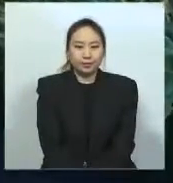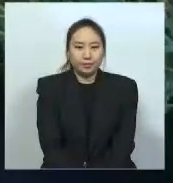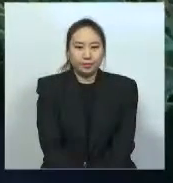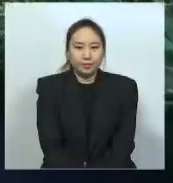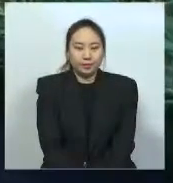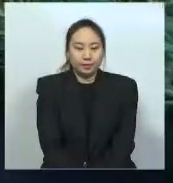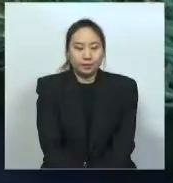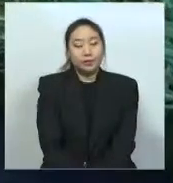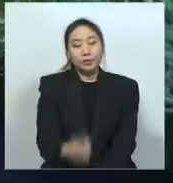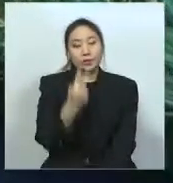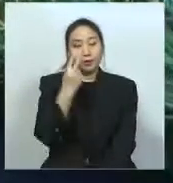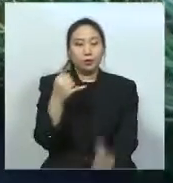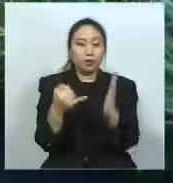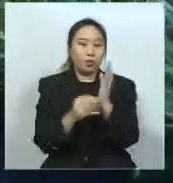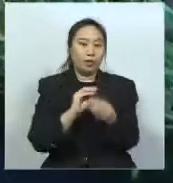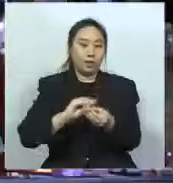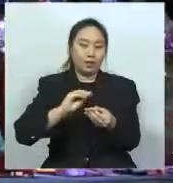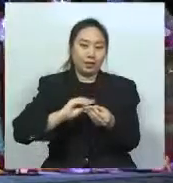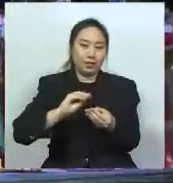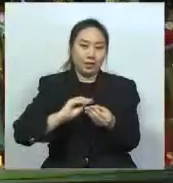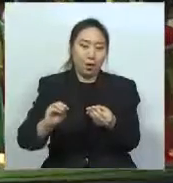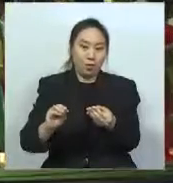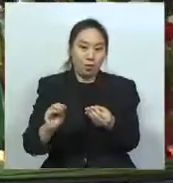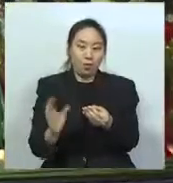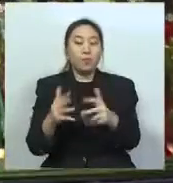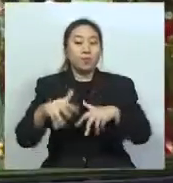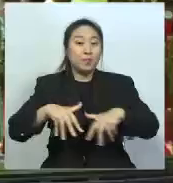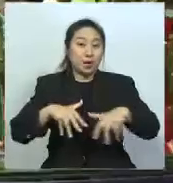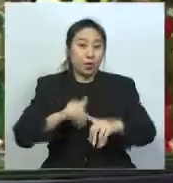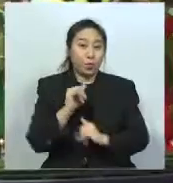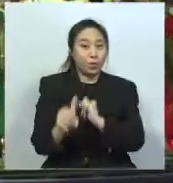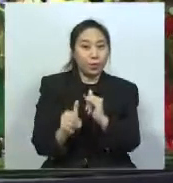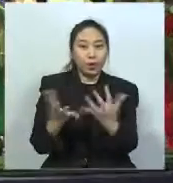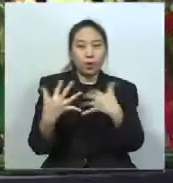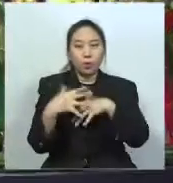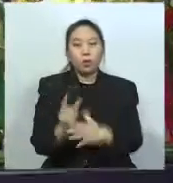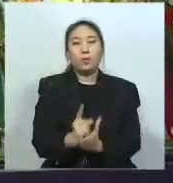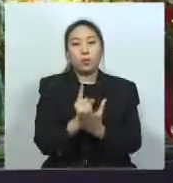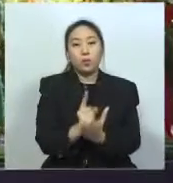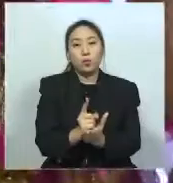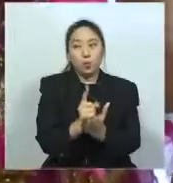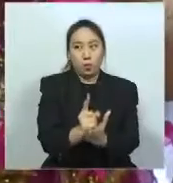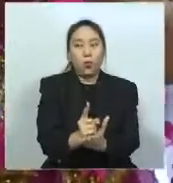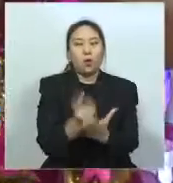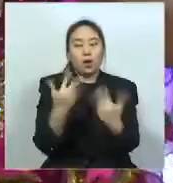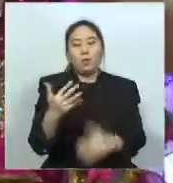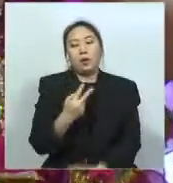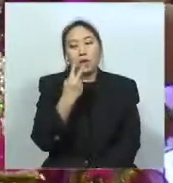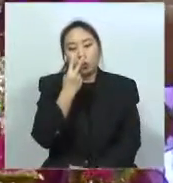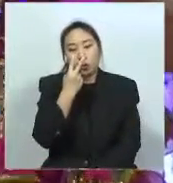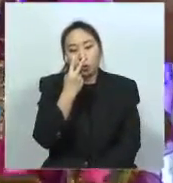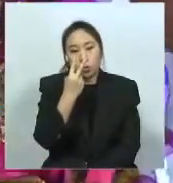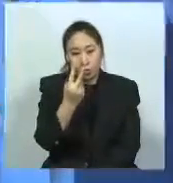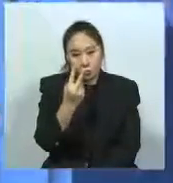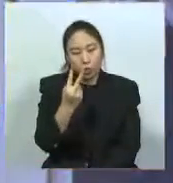คะไปดูที่ฉะเชิงเทรากันต่อค่ะที่ฉะเชิงเทรานอกจากประชาชนจะมาร่วมลอยกระทงกันแล้วค่ะยังได้ร่วมชมแล้ว